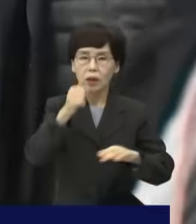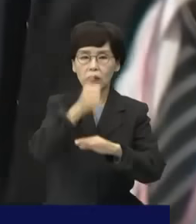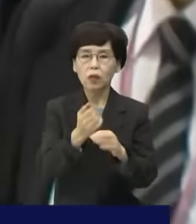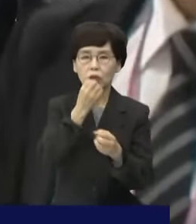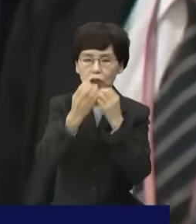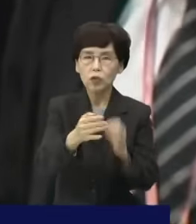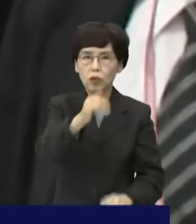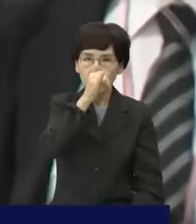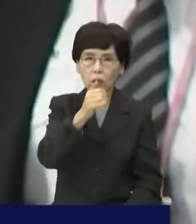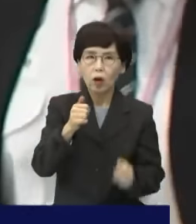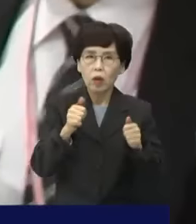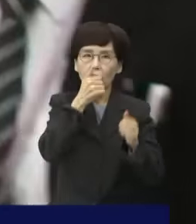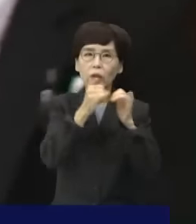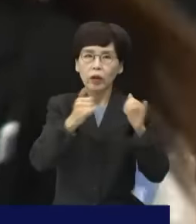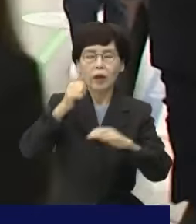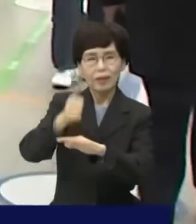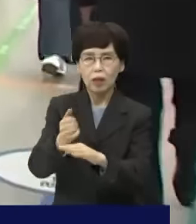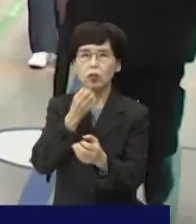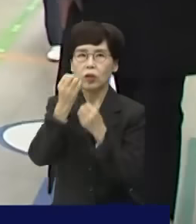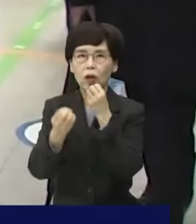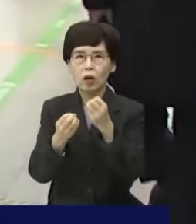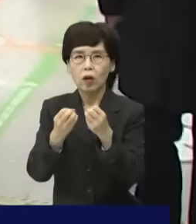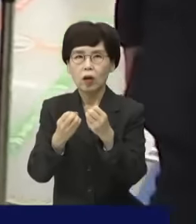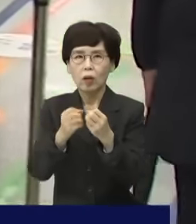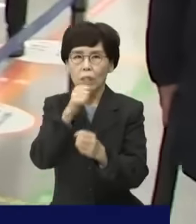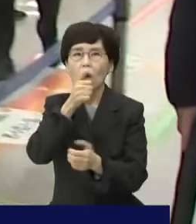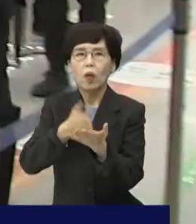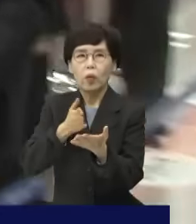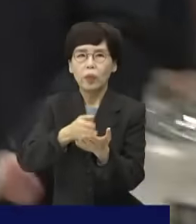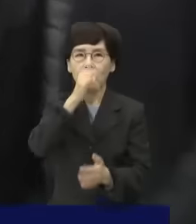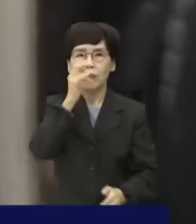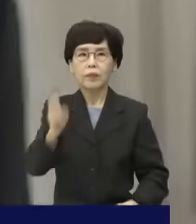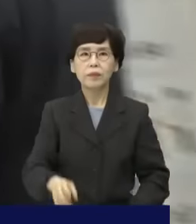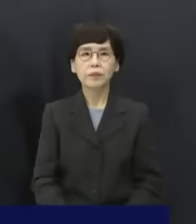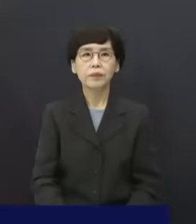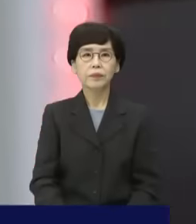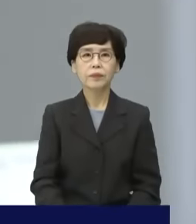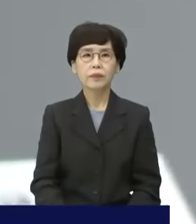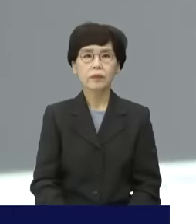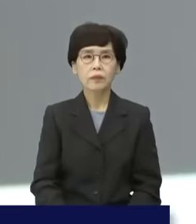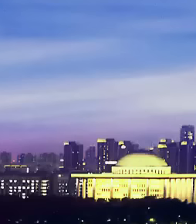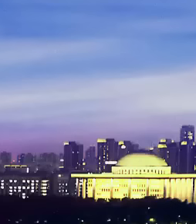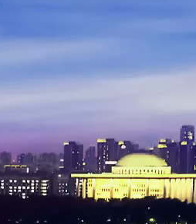진술과 변호인들의 최후 변론이 이어질 예정입니다. SBS 민경호입니다.